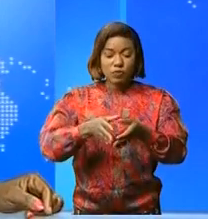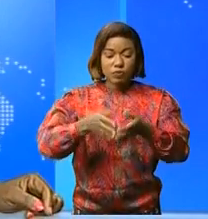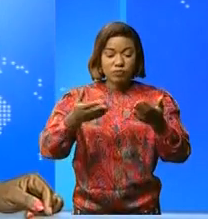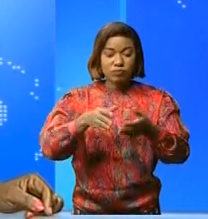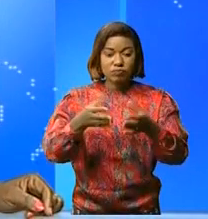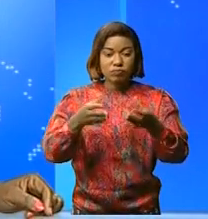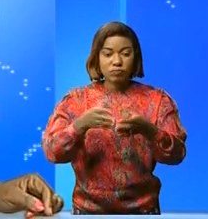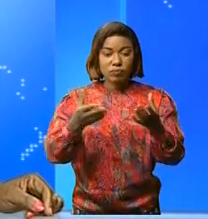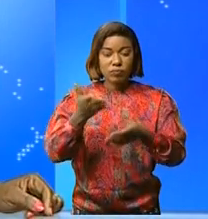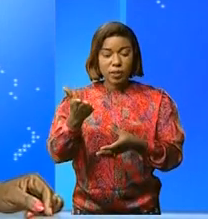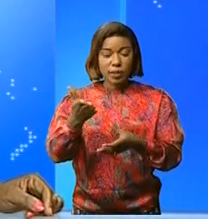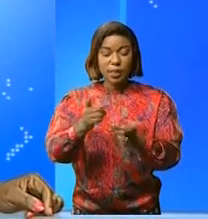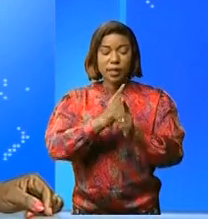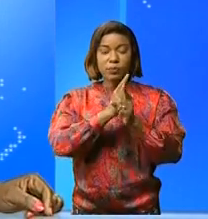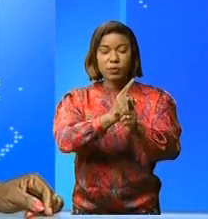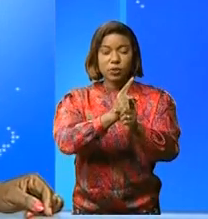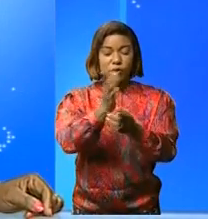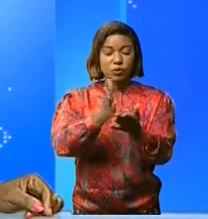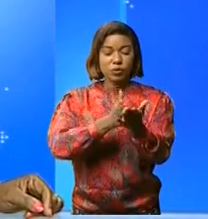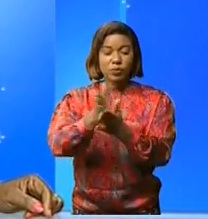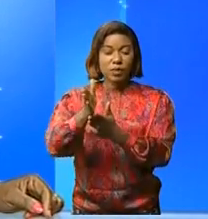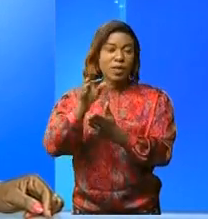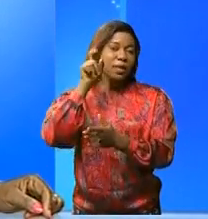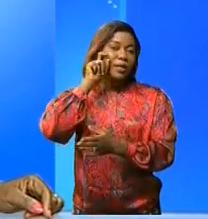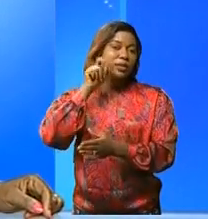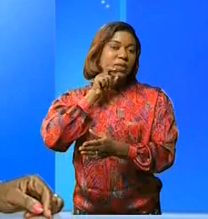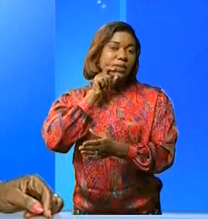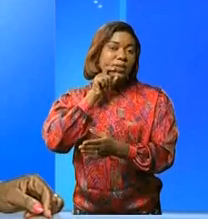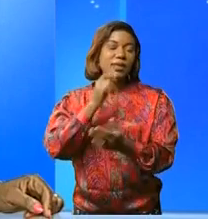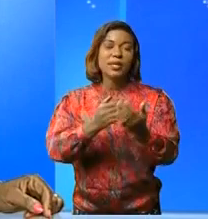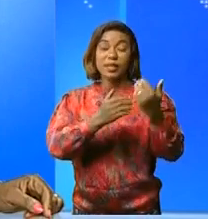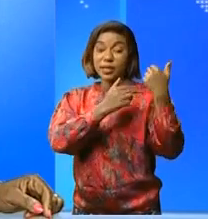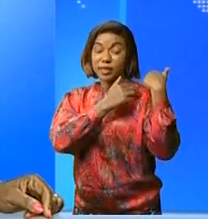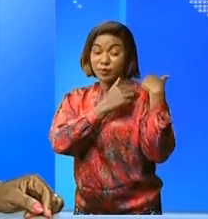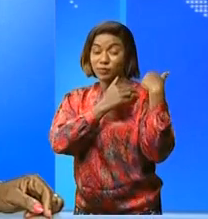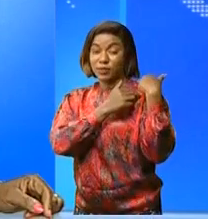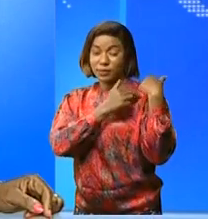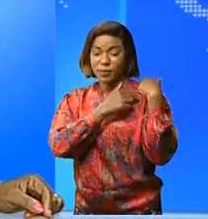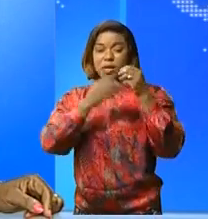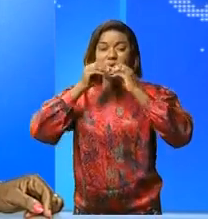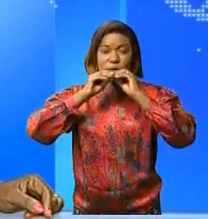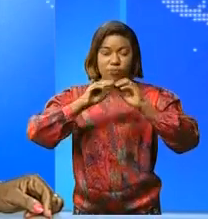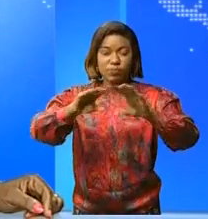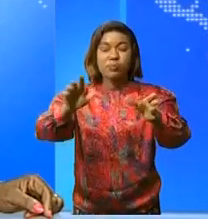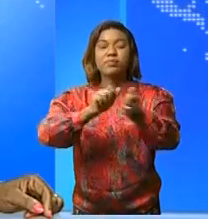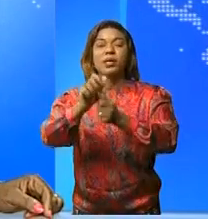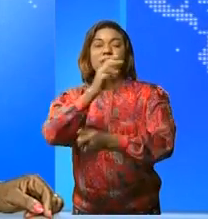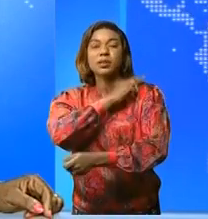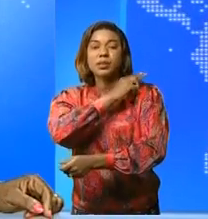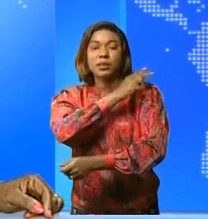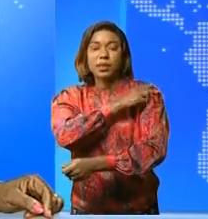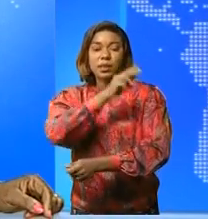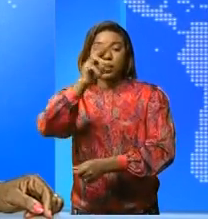la protection de droit à la sexualité responsable, c'est l'intitulé de ce livre publié par le général de brigade